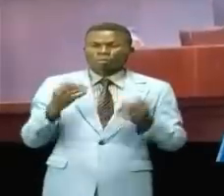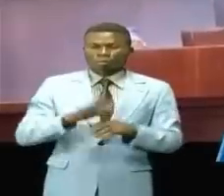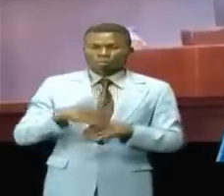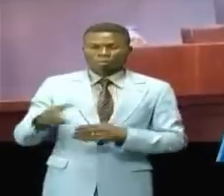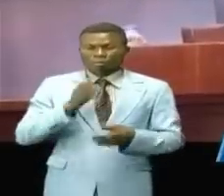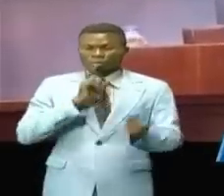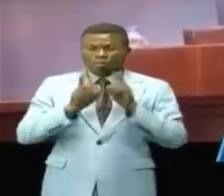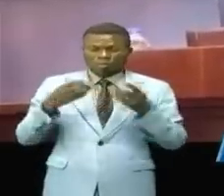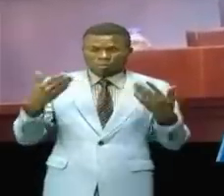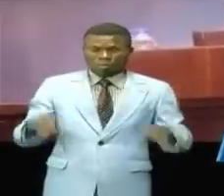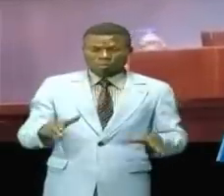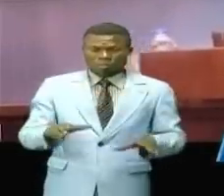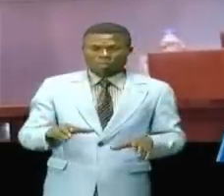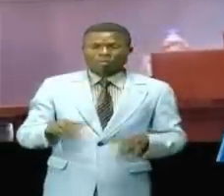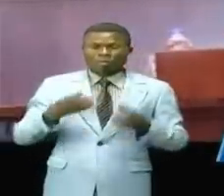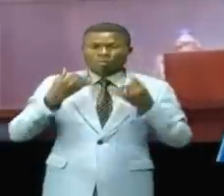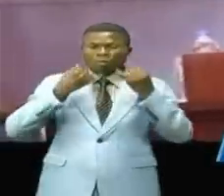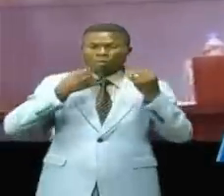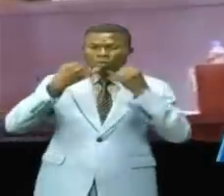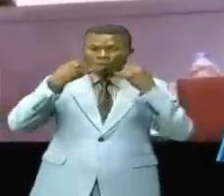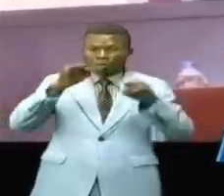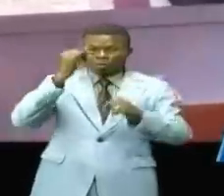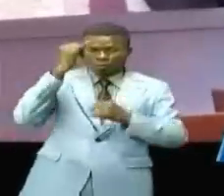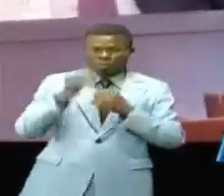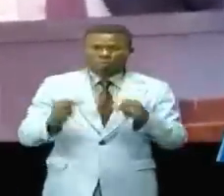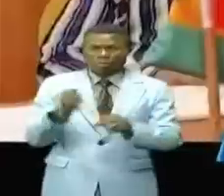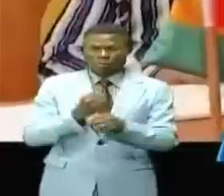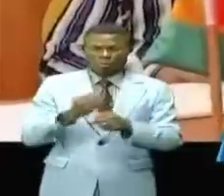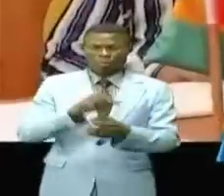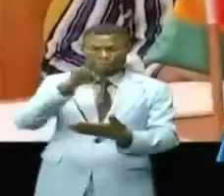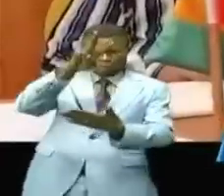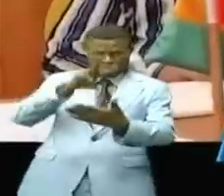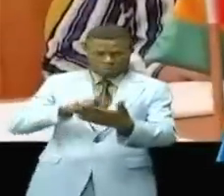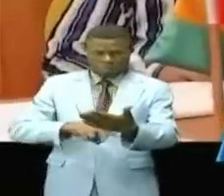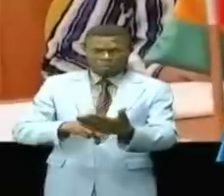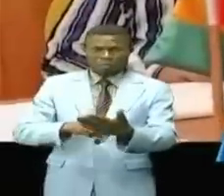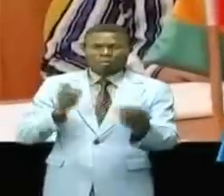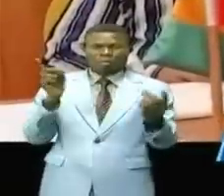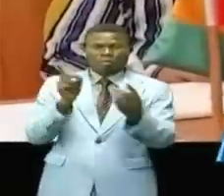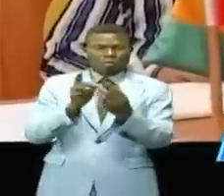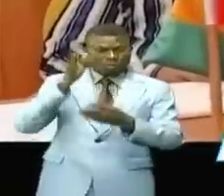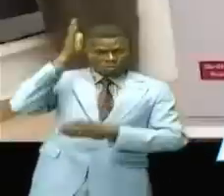ces face-à-face, le communiqué final sanctionnant la fin des travaux a été lu et le rendez-vous